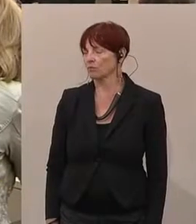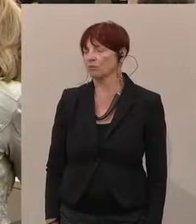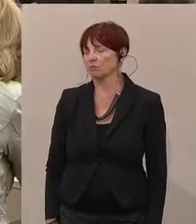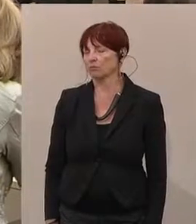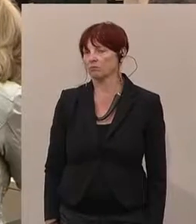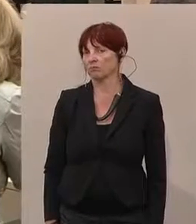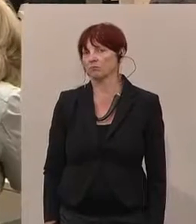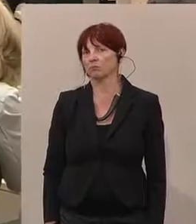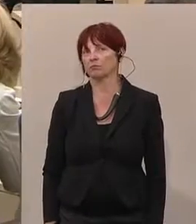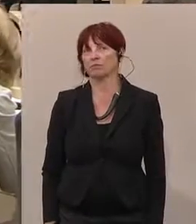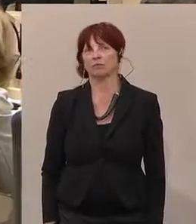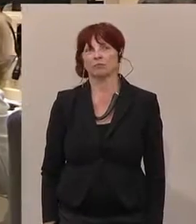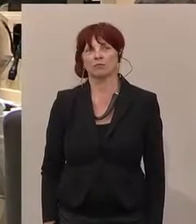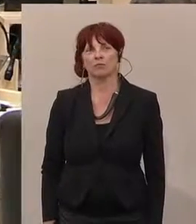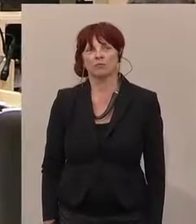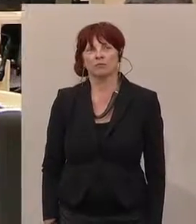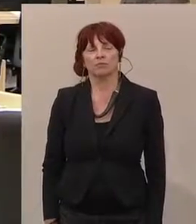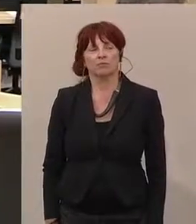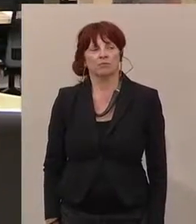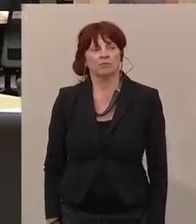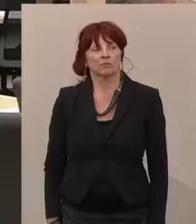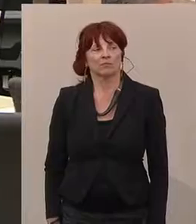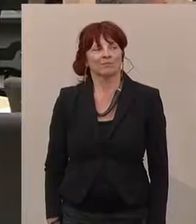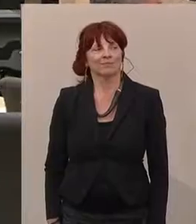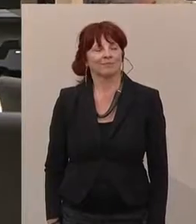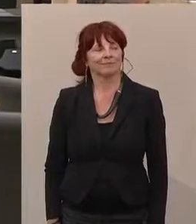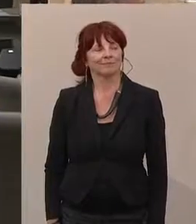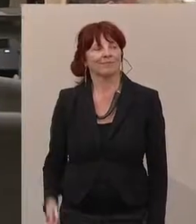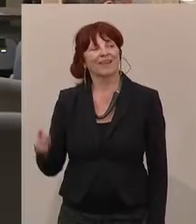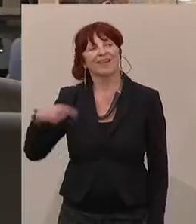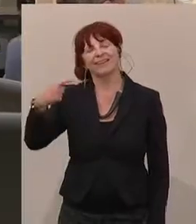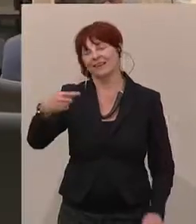So, Volker Reifenberger von den Freiheitlichen war das. Und